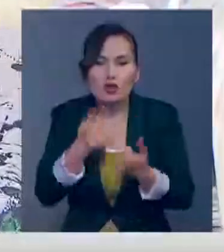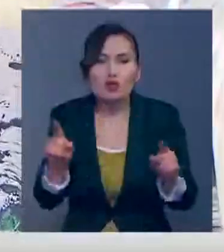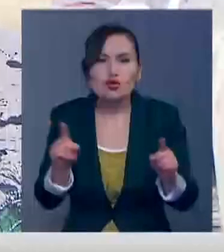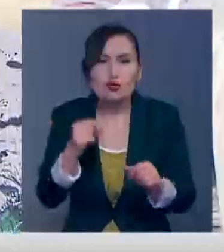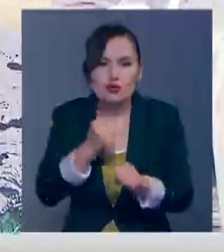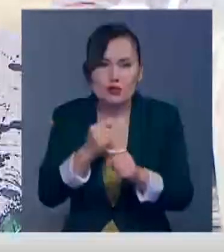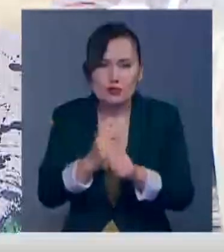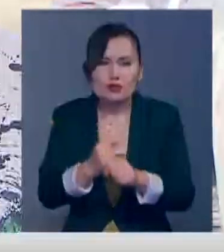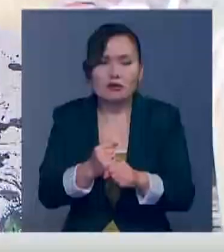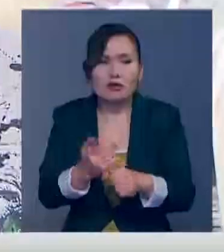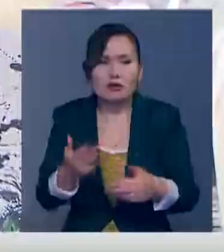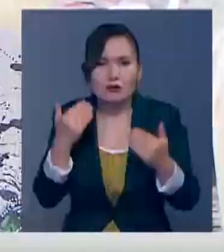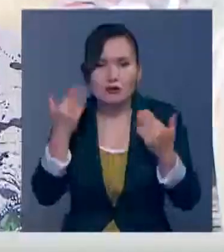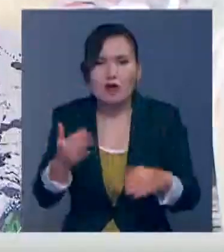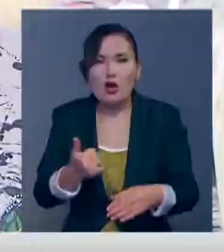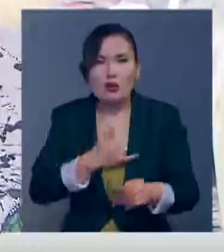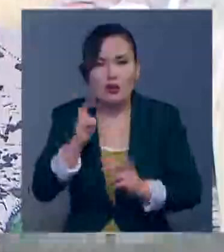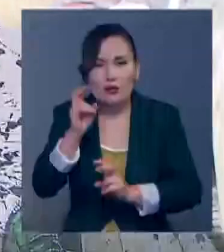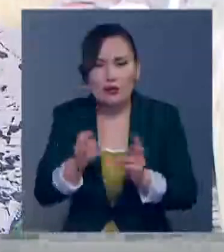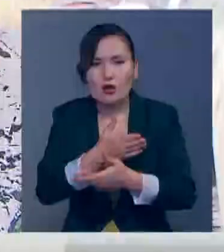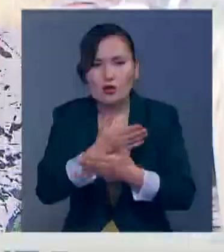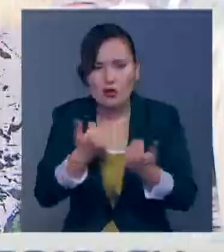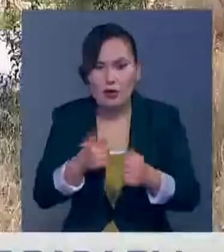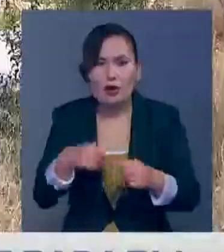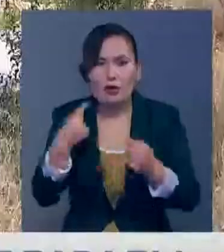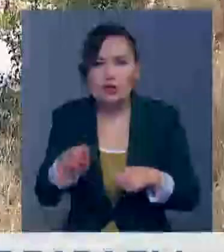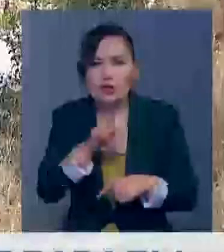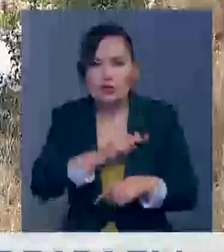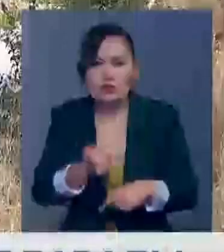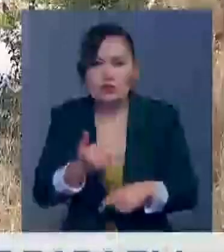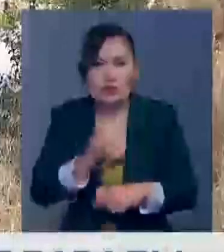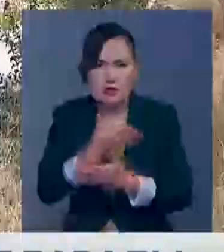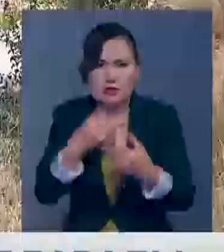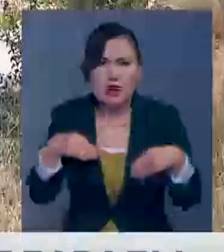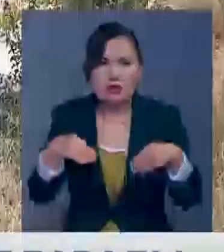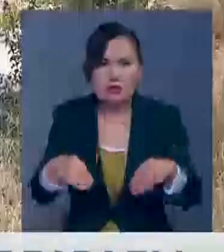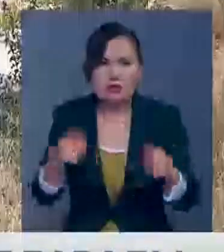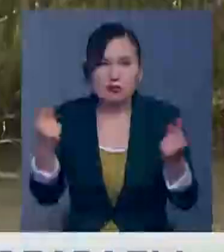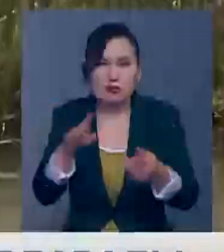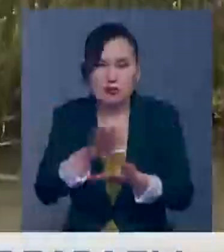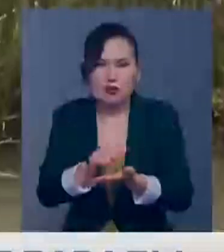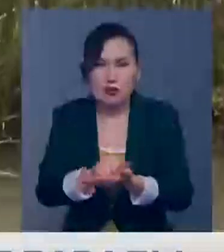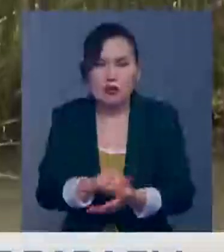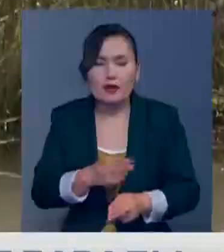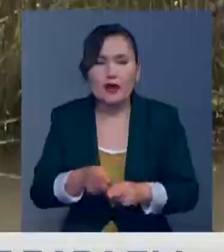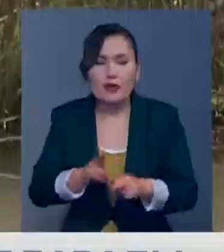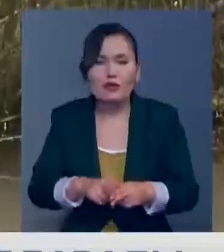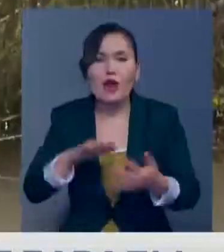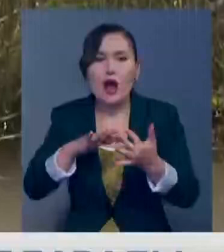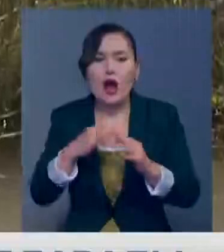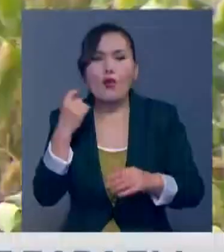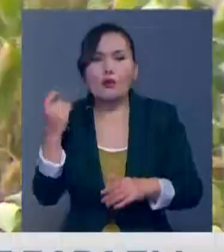завод жоқ, я фабрика жоқ, басқа жұмысымыз жоқ. Ауыл тұрғындары енді қалған аз ғана өнімдерін сақтап қалу үшін тым